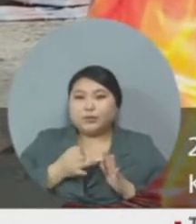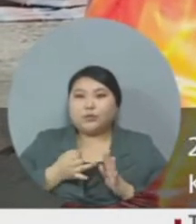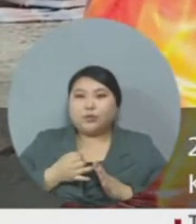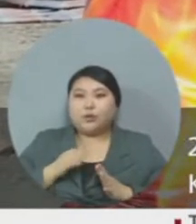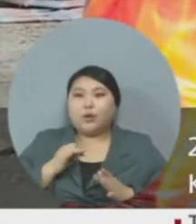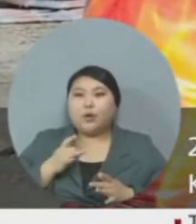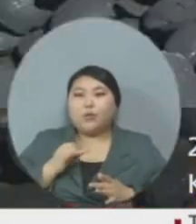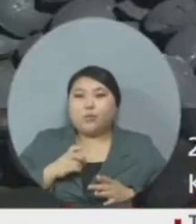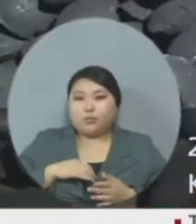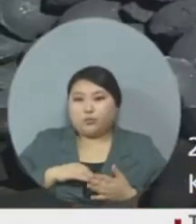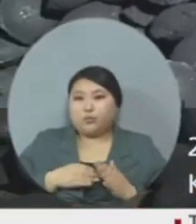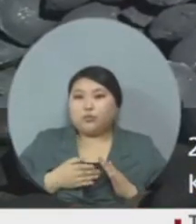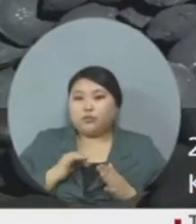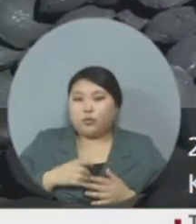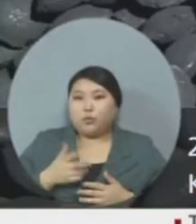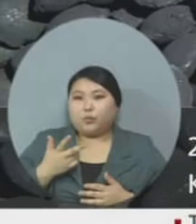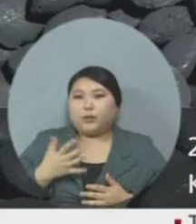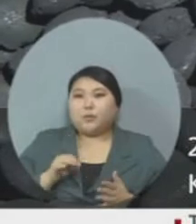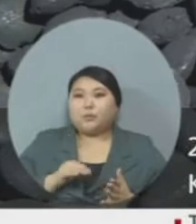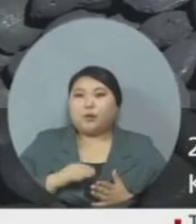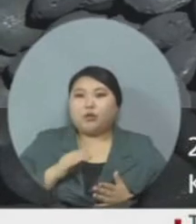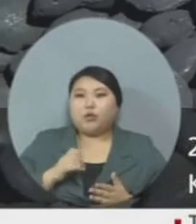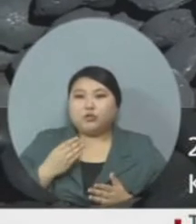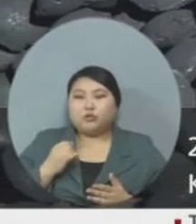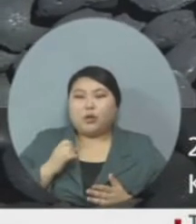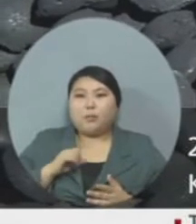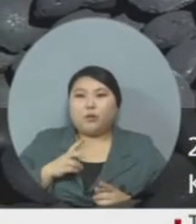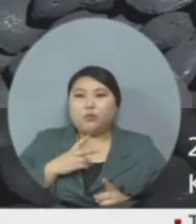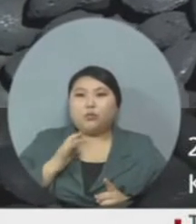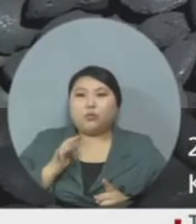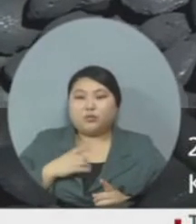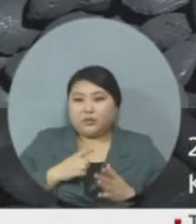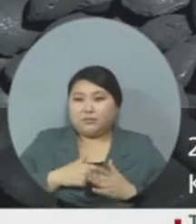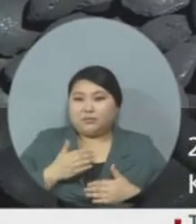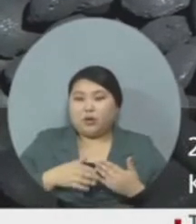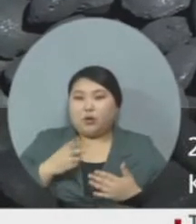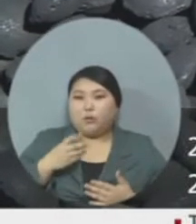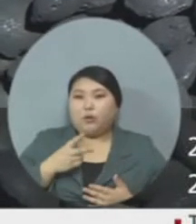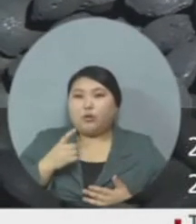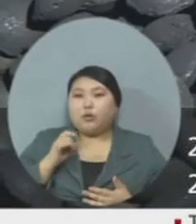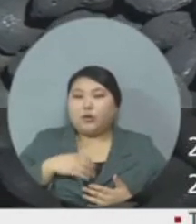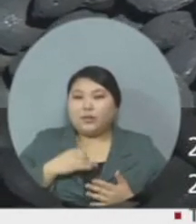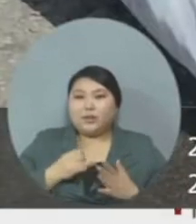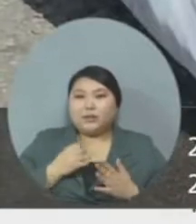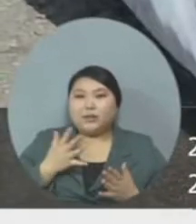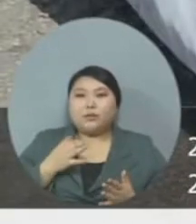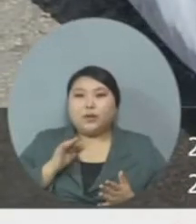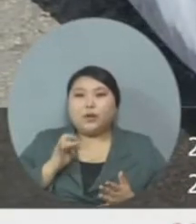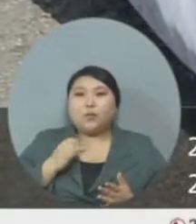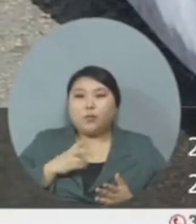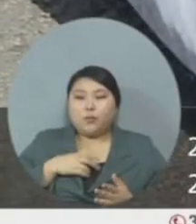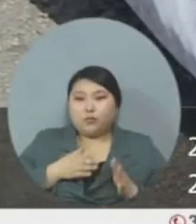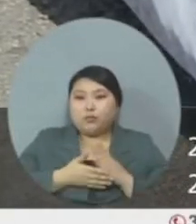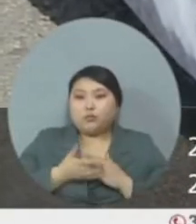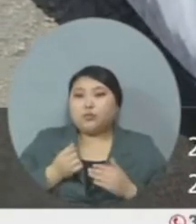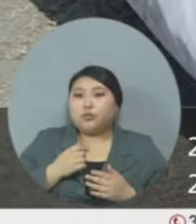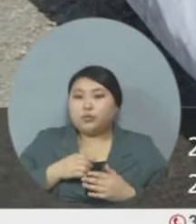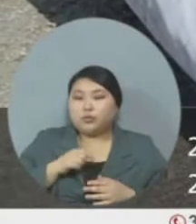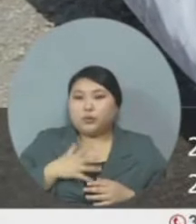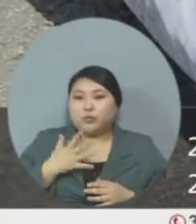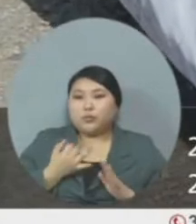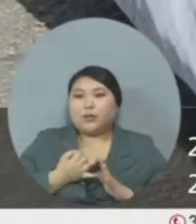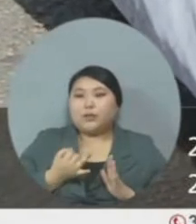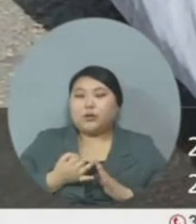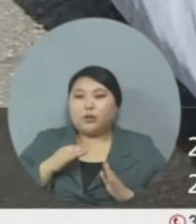тэрбум төгрөг төсөөлсөн. 350 мянган тонн шахмал түш хэрэглэж байжээ. 2021 онд 75 тэрбум төгрөг төсөвлөж 557